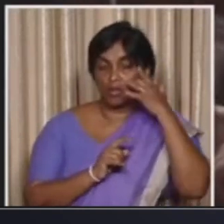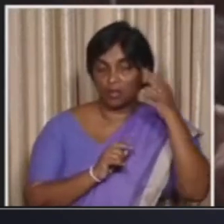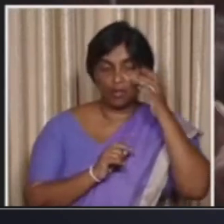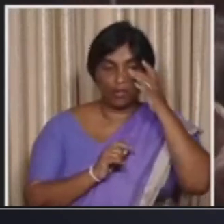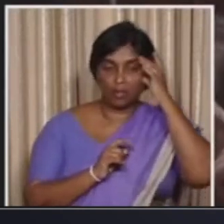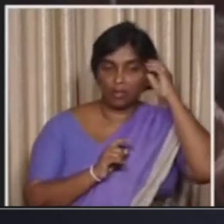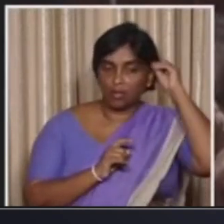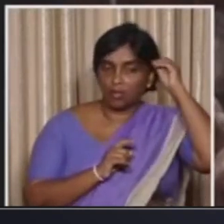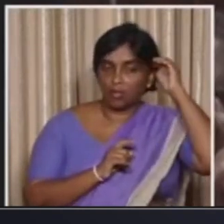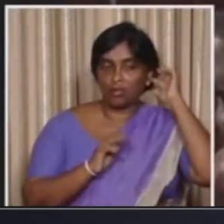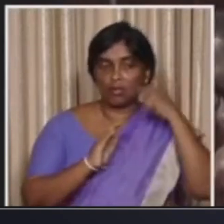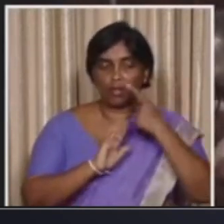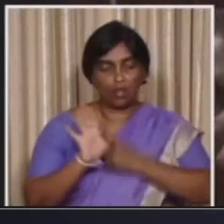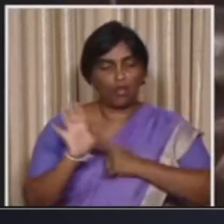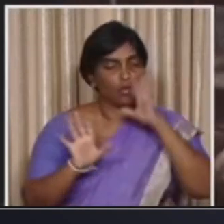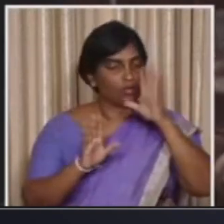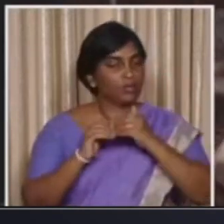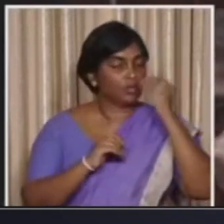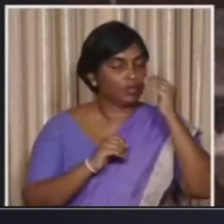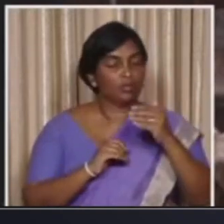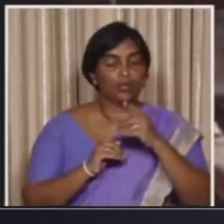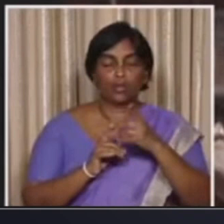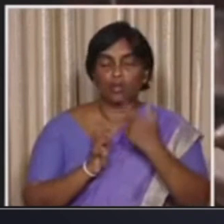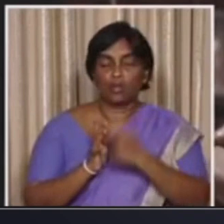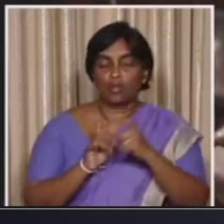ඉන්නවා මේ රට ඉදිරි අවුරුදු 5 ඇතුලේ